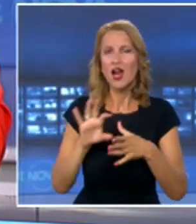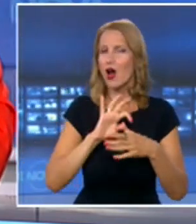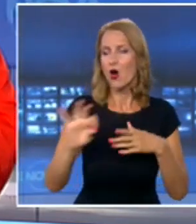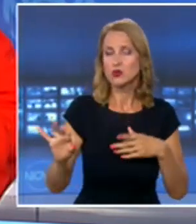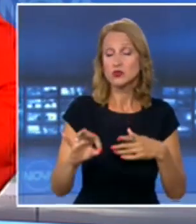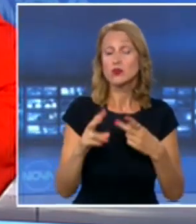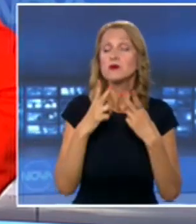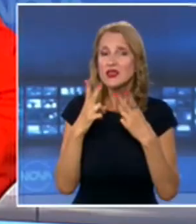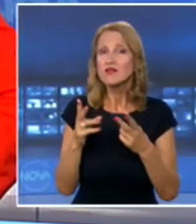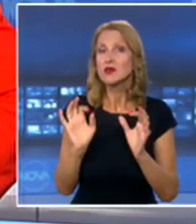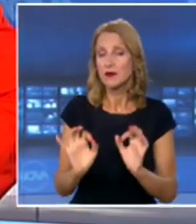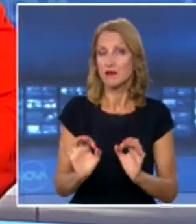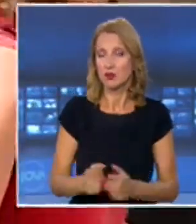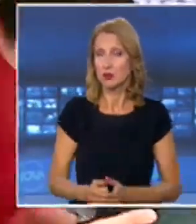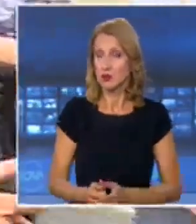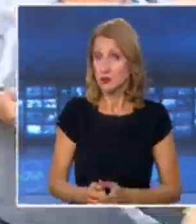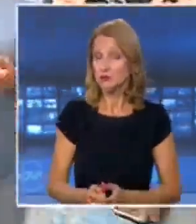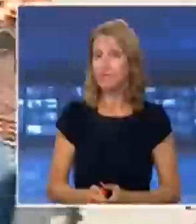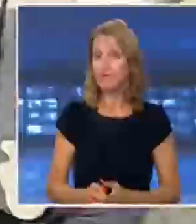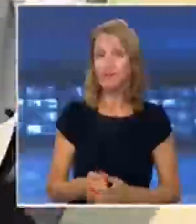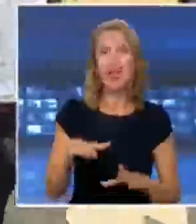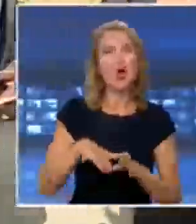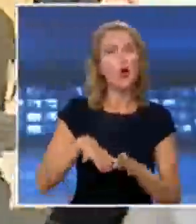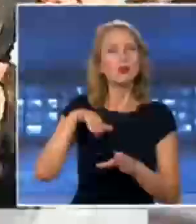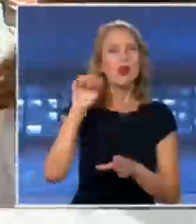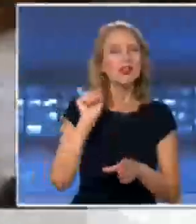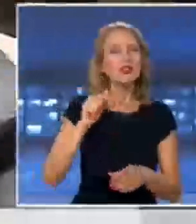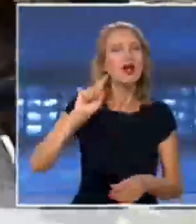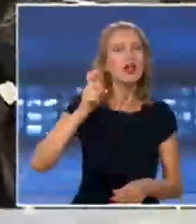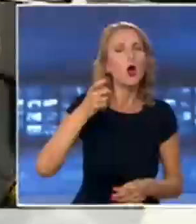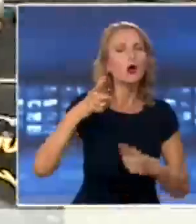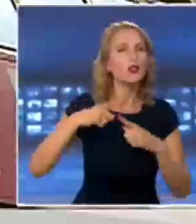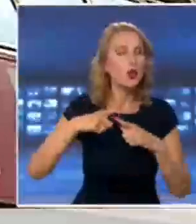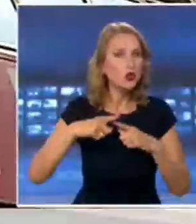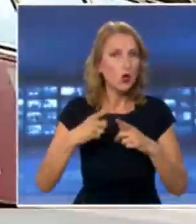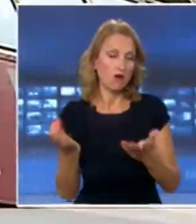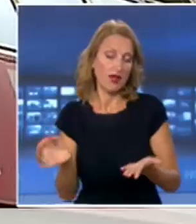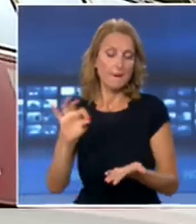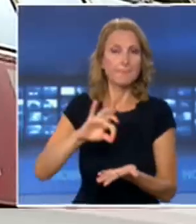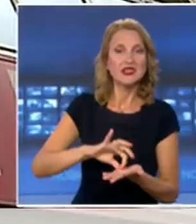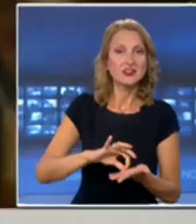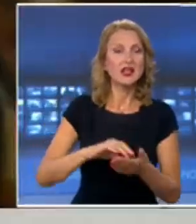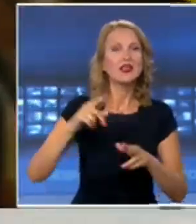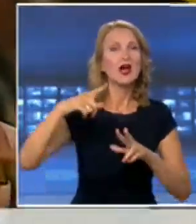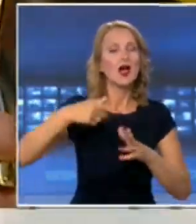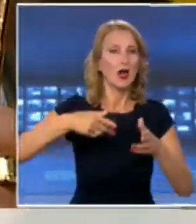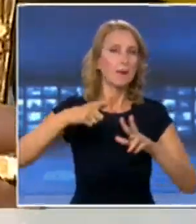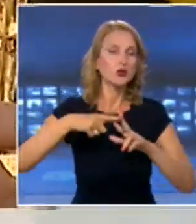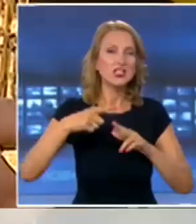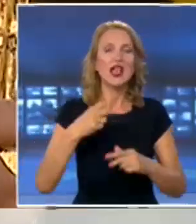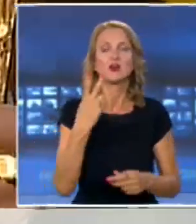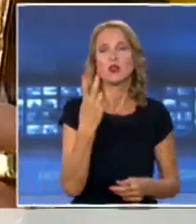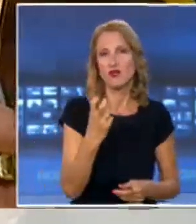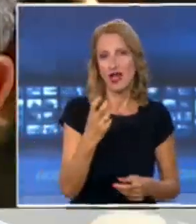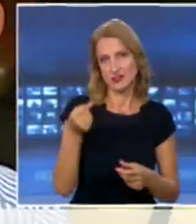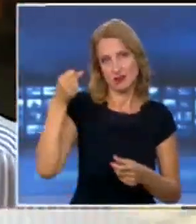Благойци Целков разказва. Отказалия се от лидерската битка Георги Тодоров пристигне на Позитано 20 с 2 статуетки.